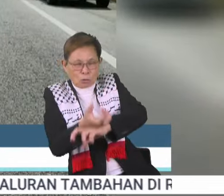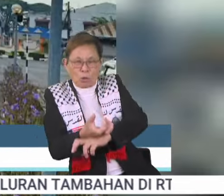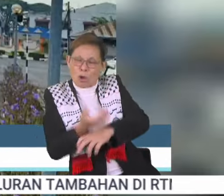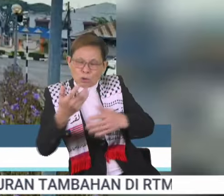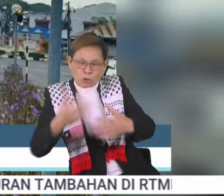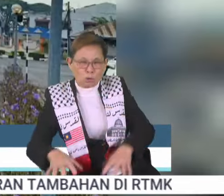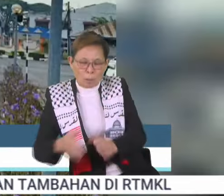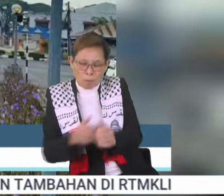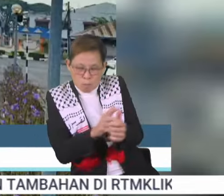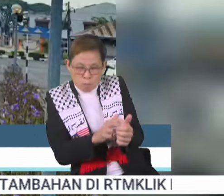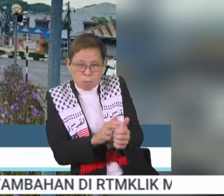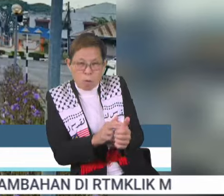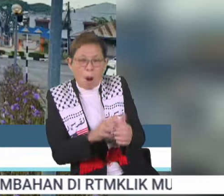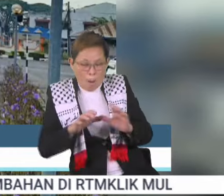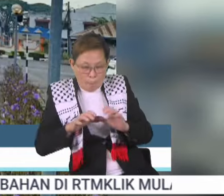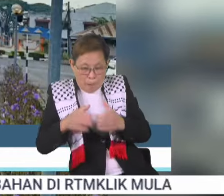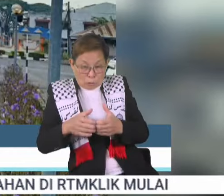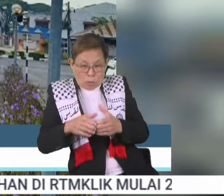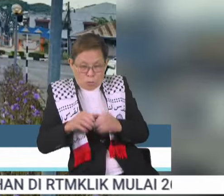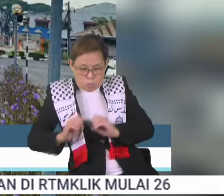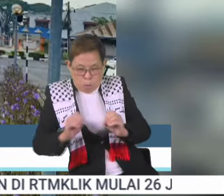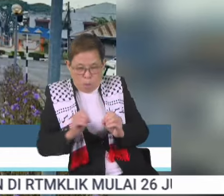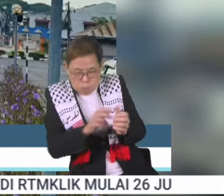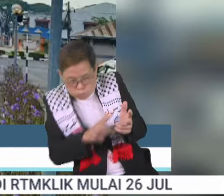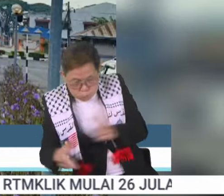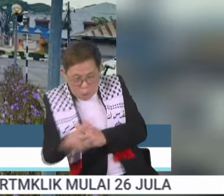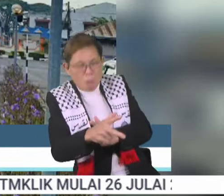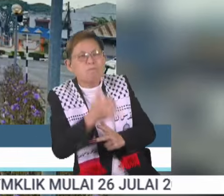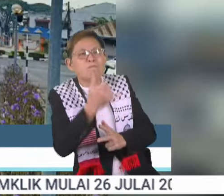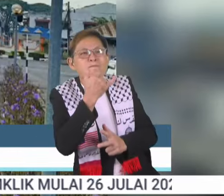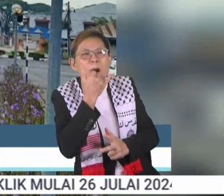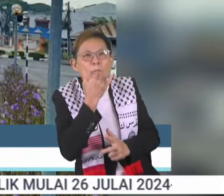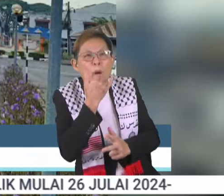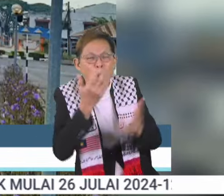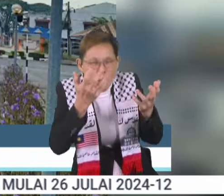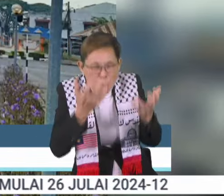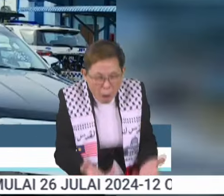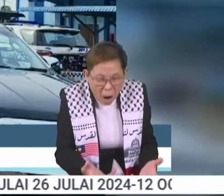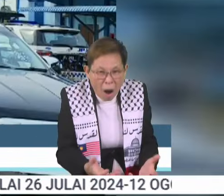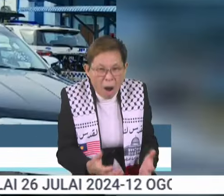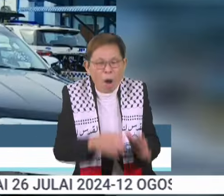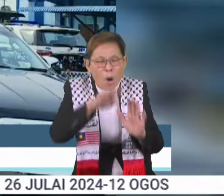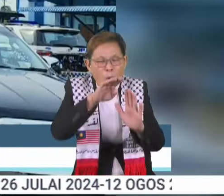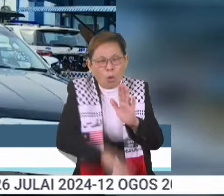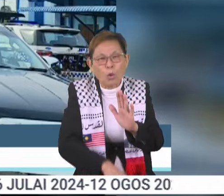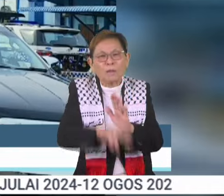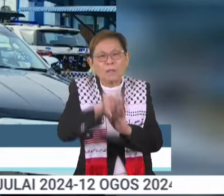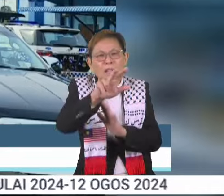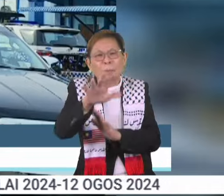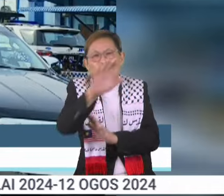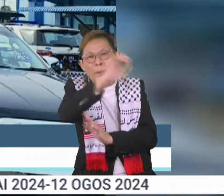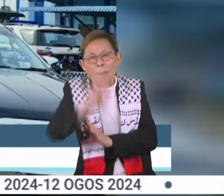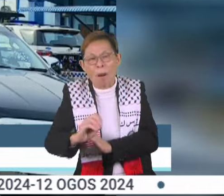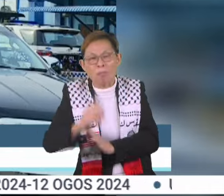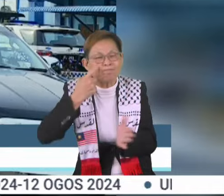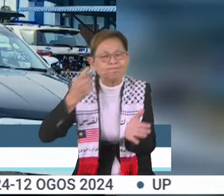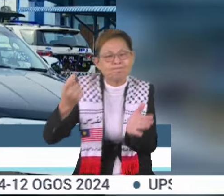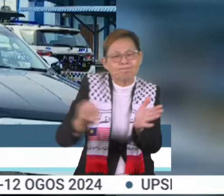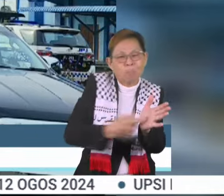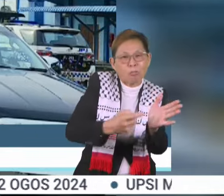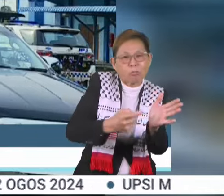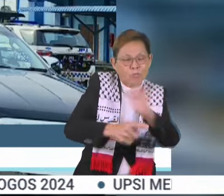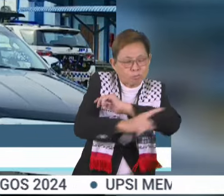berjaya dipintas pasukan operasi. Bagi kesalahan bawa muatan berlebihan kurang daripada 35%, notis saman